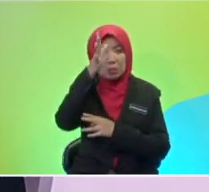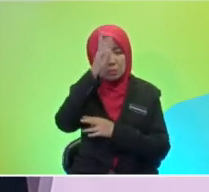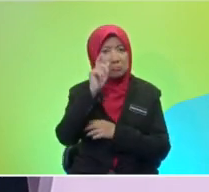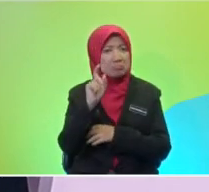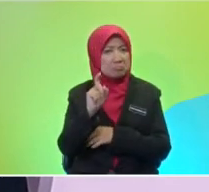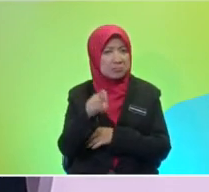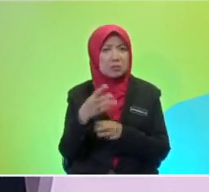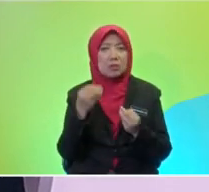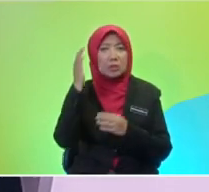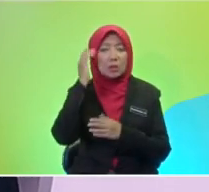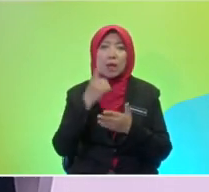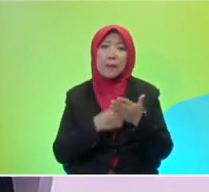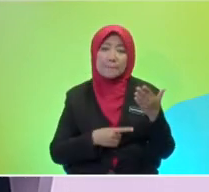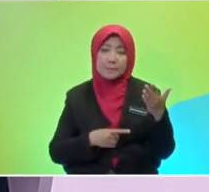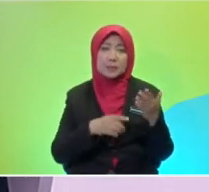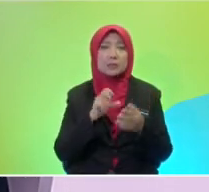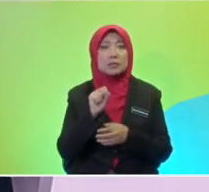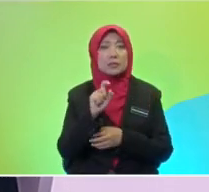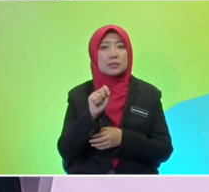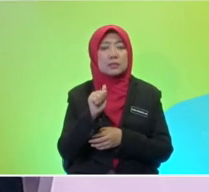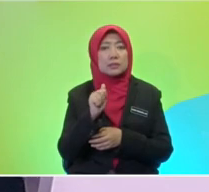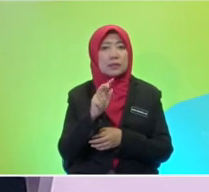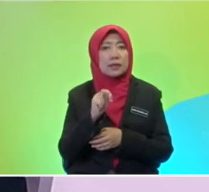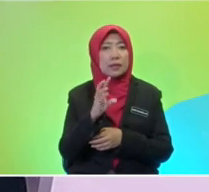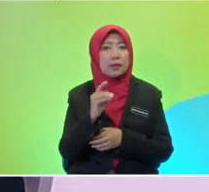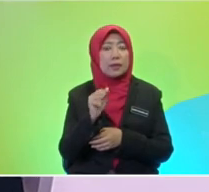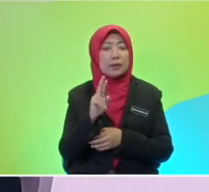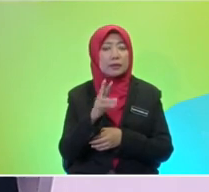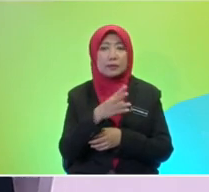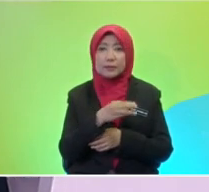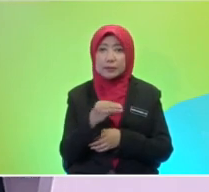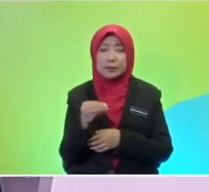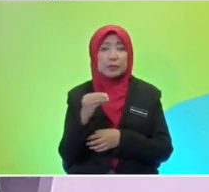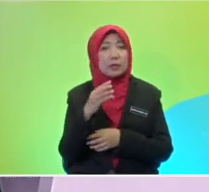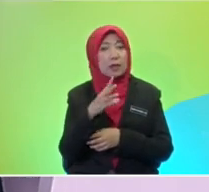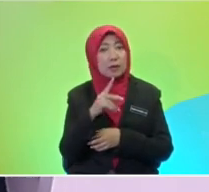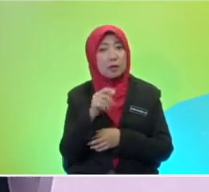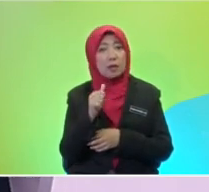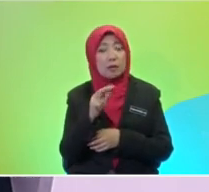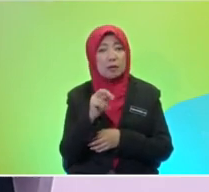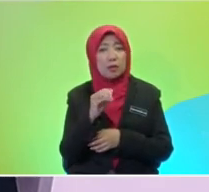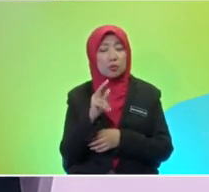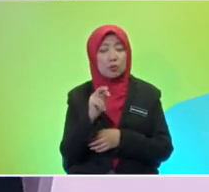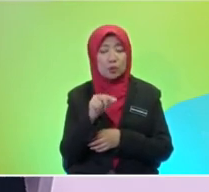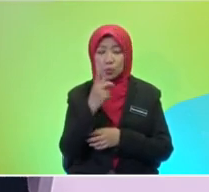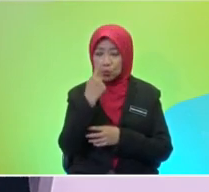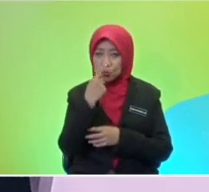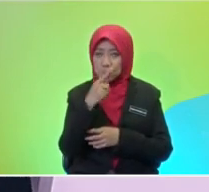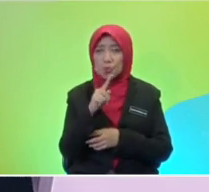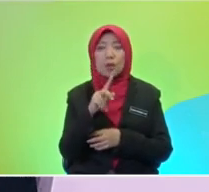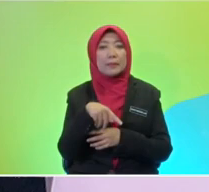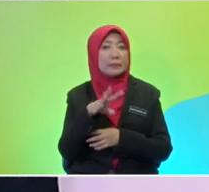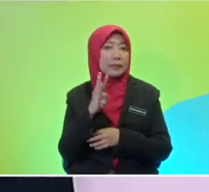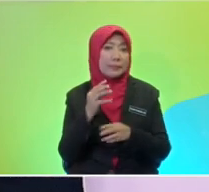apakah antara pembelajaran yang diajarkan kepada anak-anak anda ataupun murid-murid di sekolah kalau